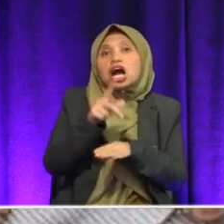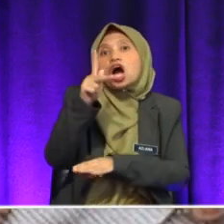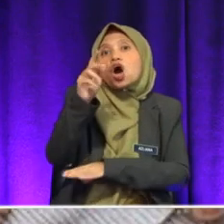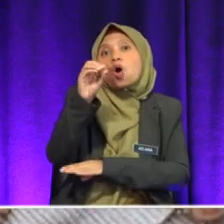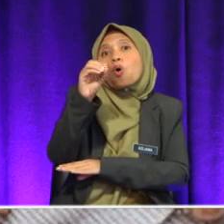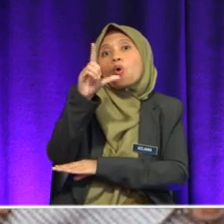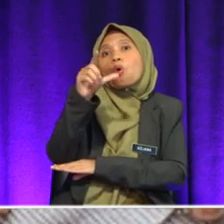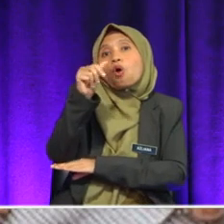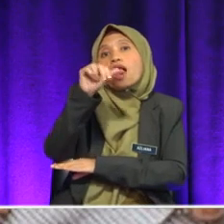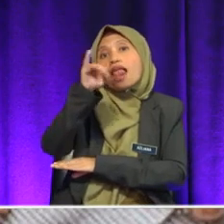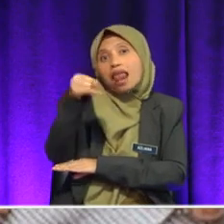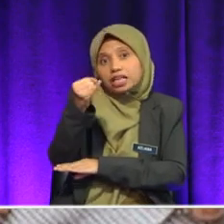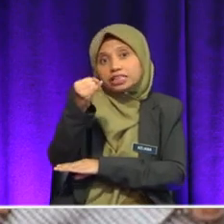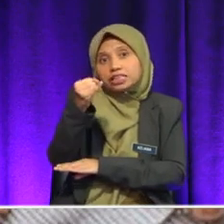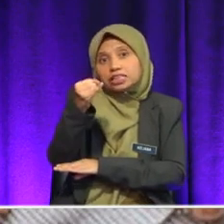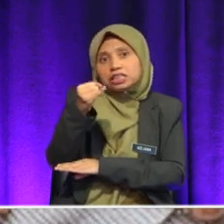adalah